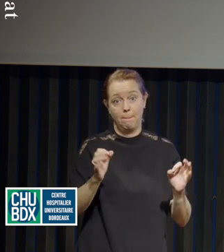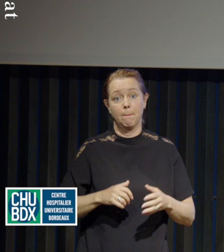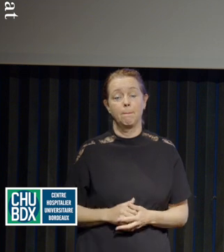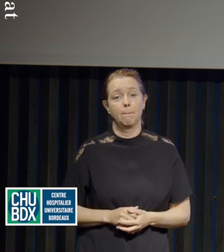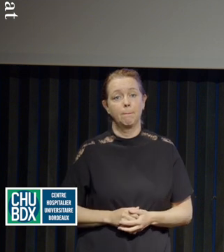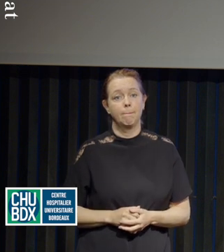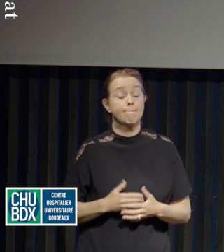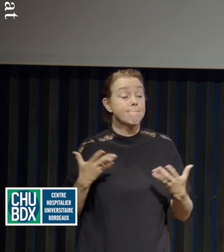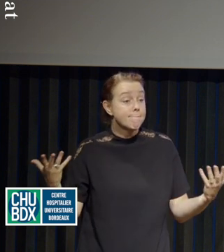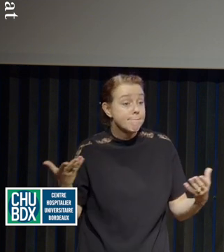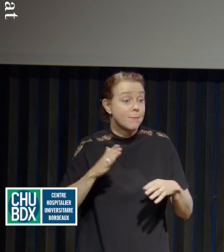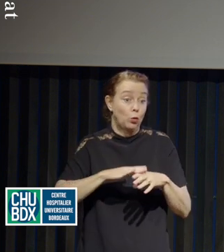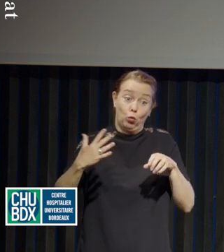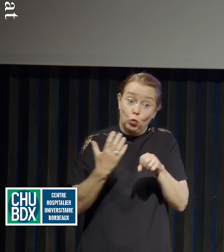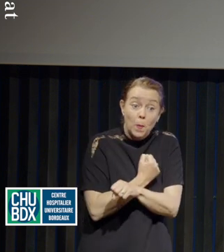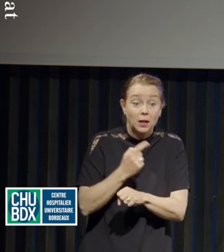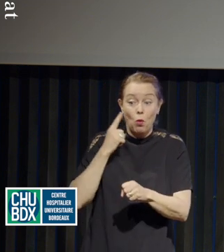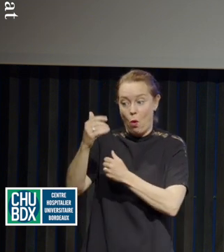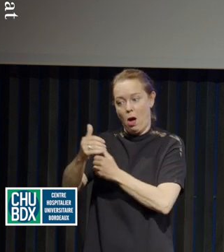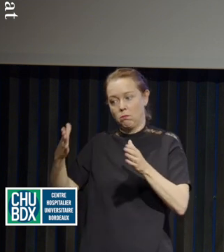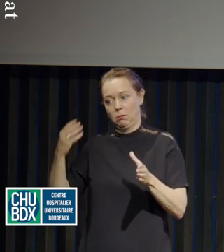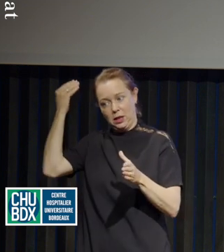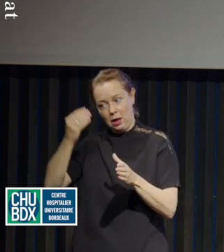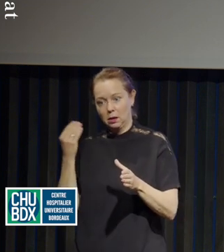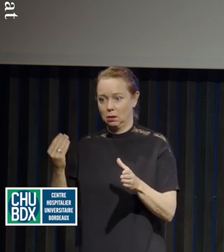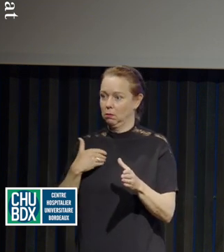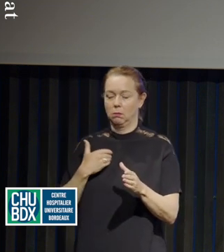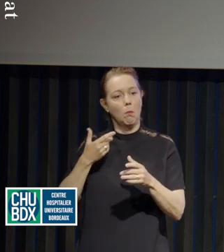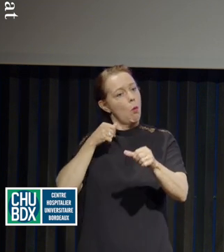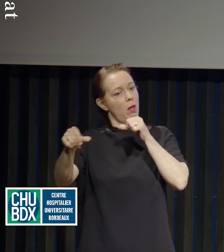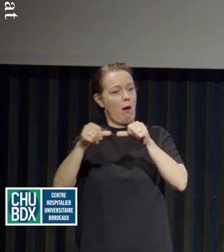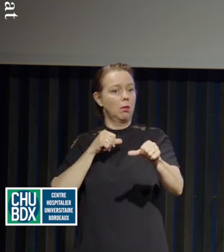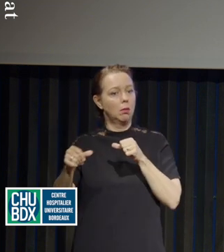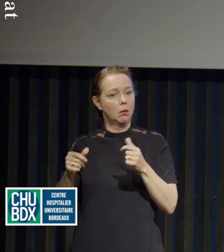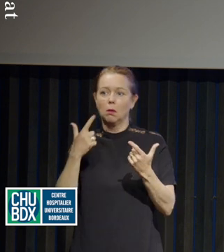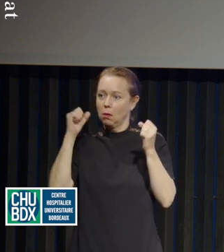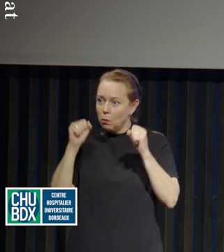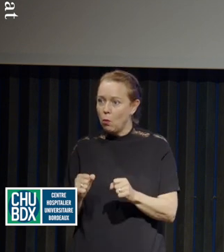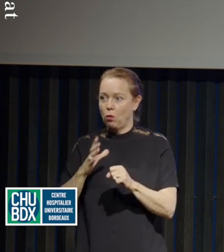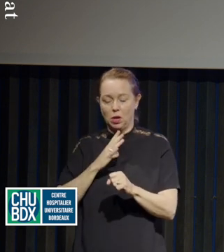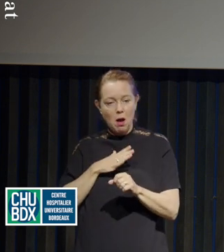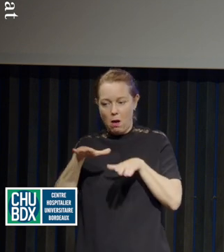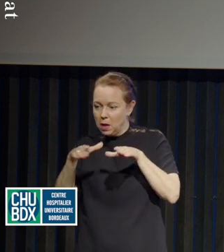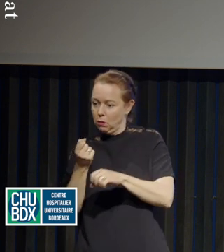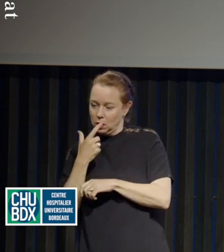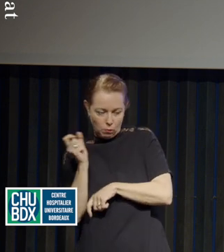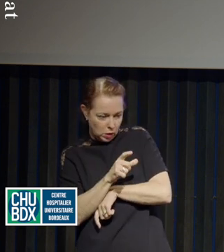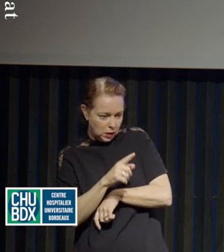C'est dommage parce que la psychiatrie, c'est une discipline médicale moderne qui dispose de moyens thérapeutiques efficaces et